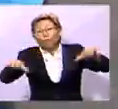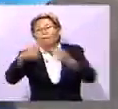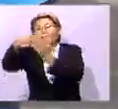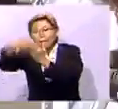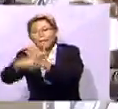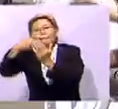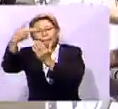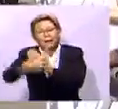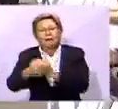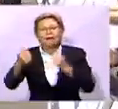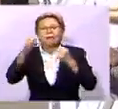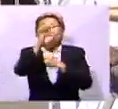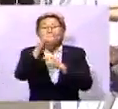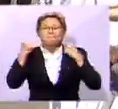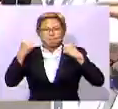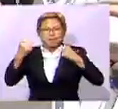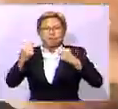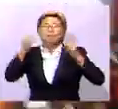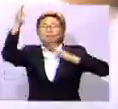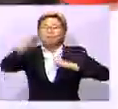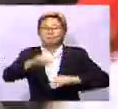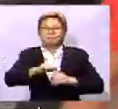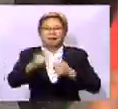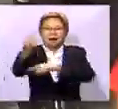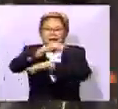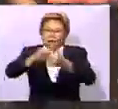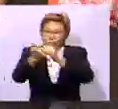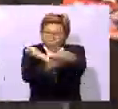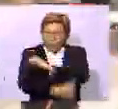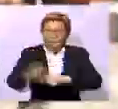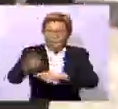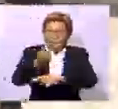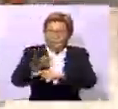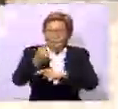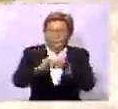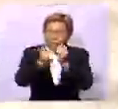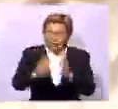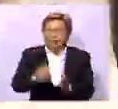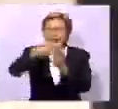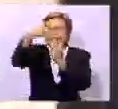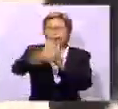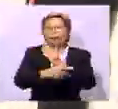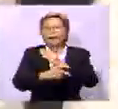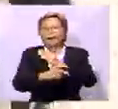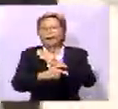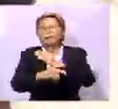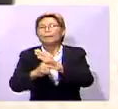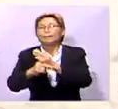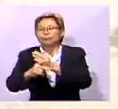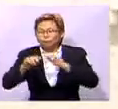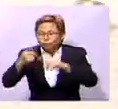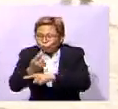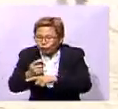seperti Fit Malaysia, Hari Sukan Negara, latihan atlet, program akar umbi dan